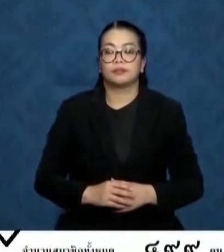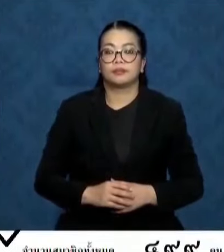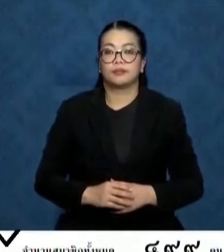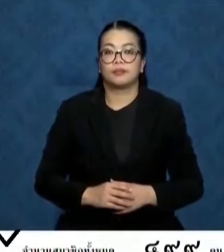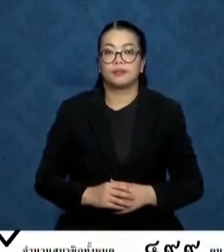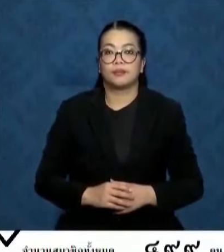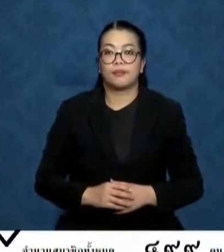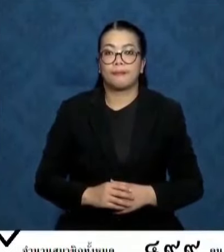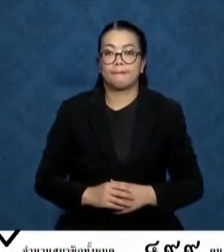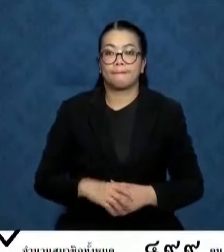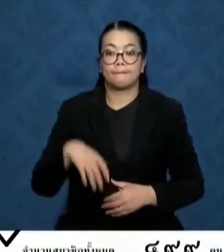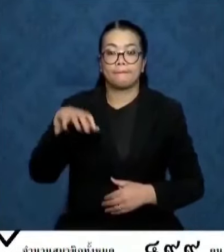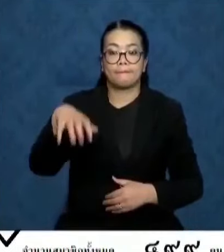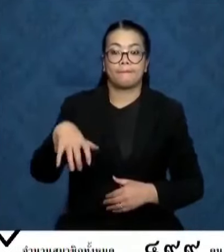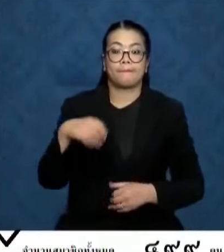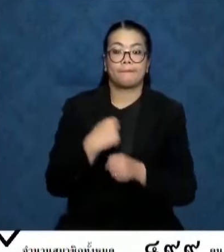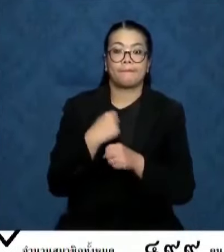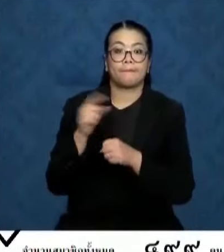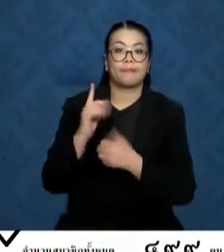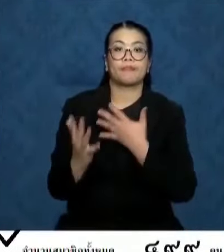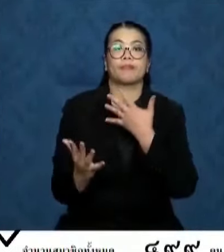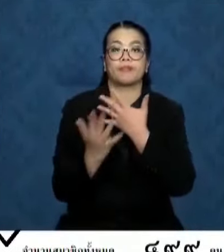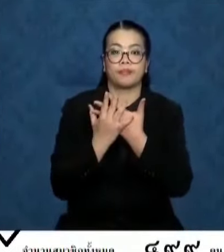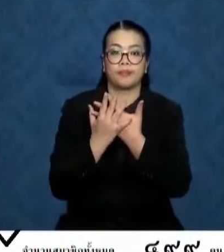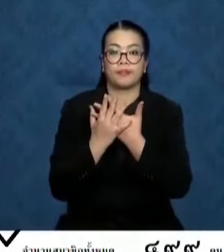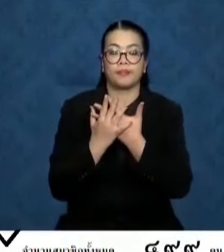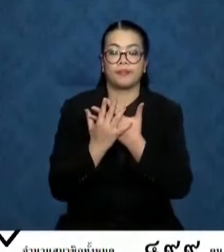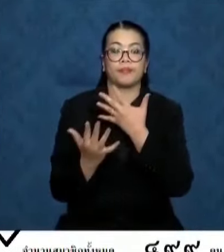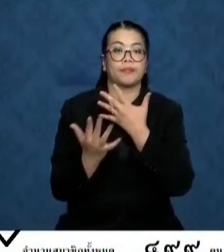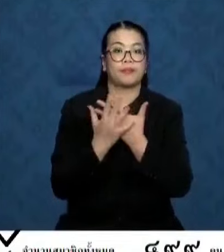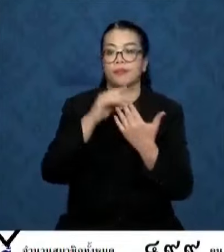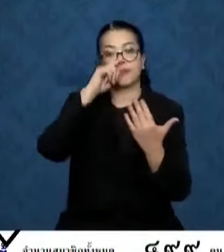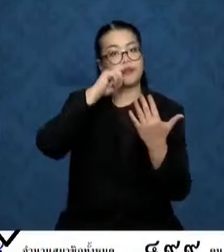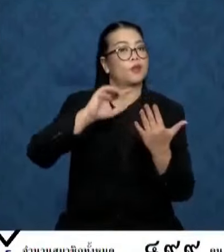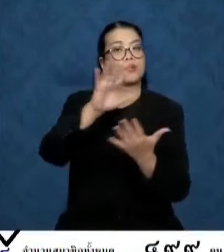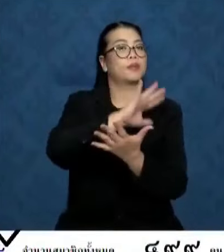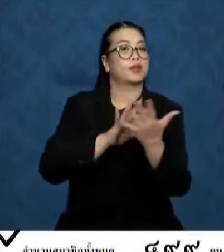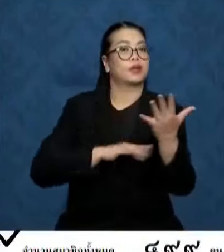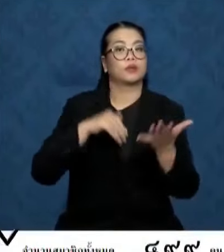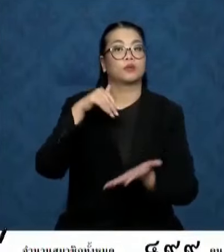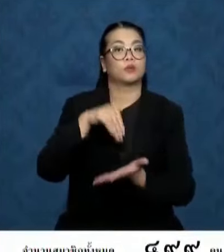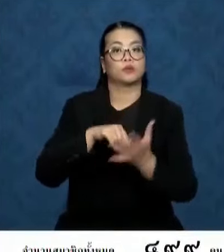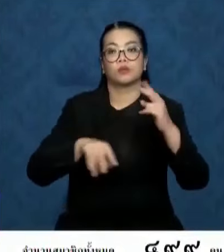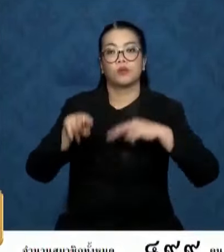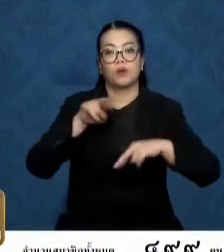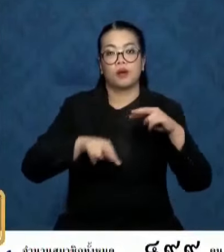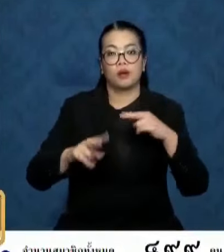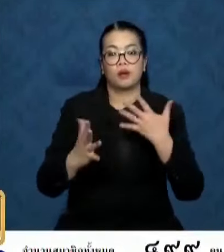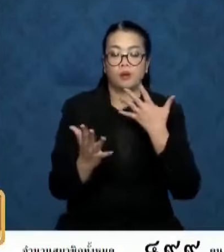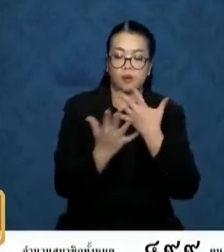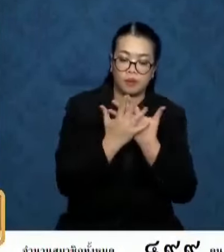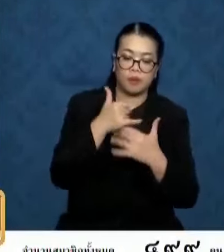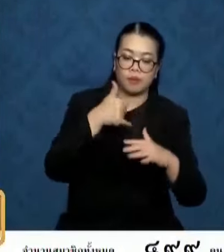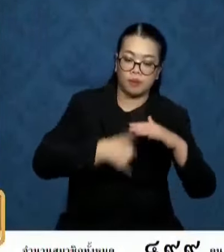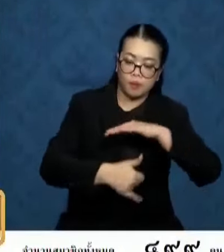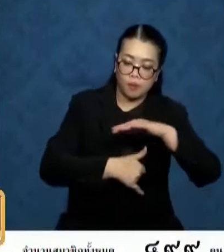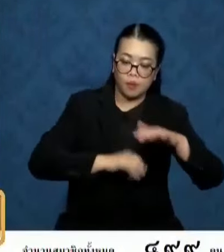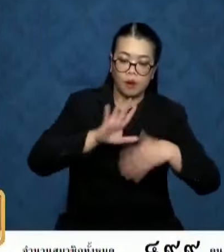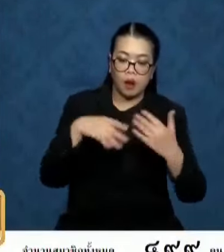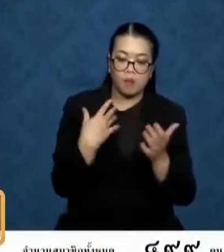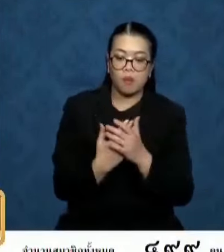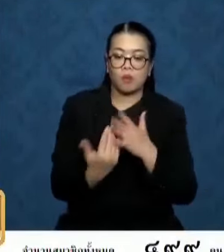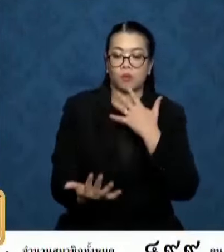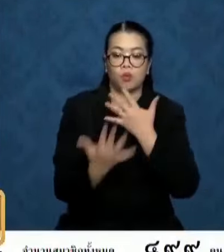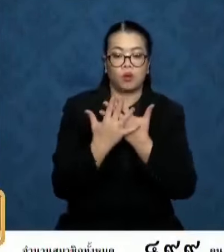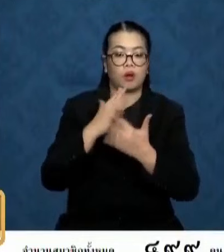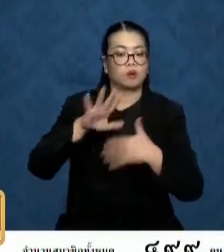สถานที่ดำเนินการคือเรือนจำและทันทะสถานทั่วประเทศครอบคลุมผู้ต้องขัง 2,80,000